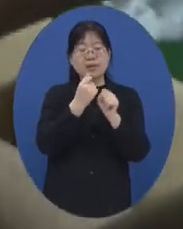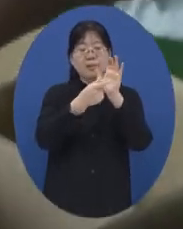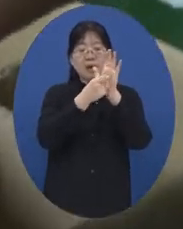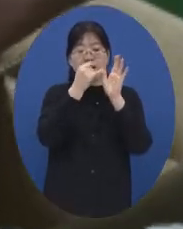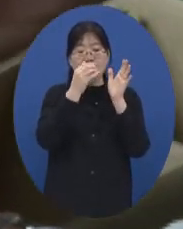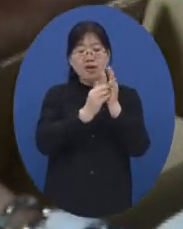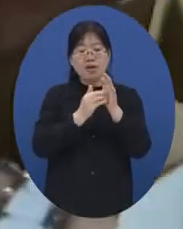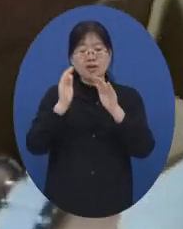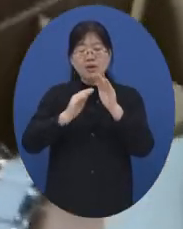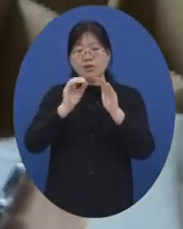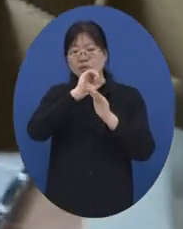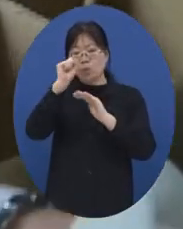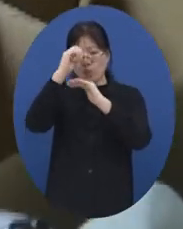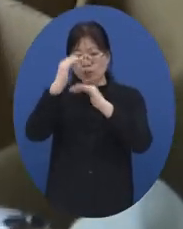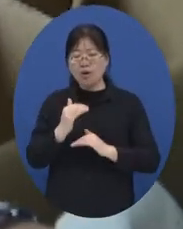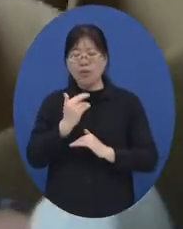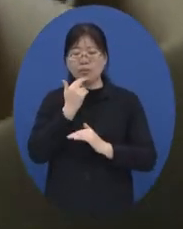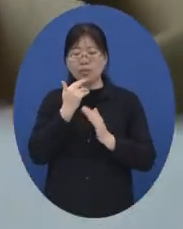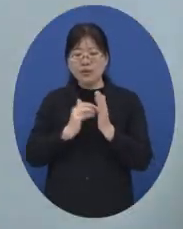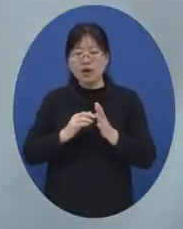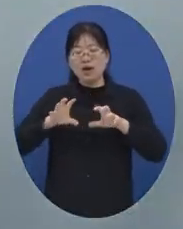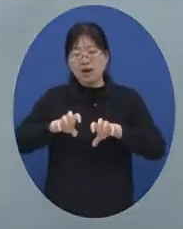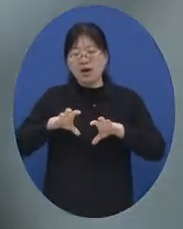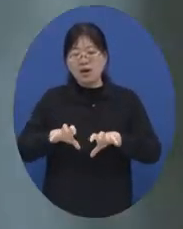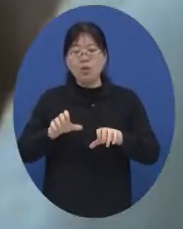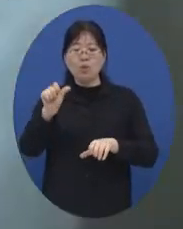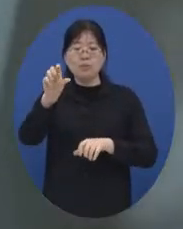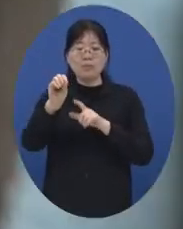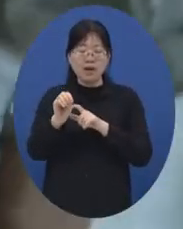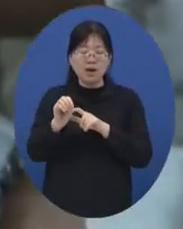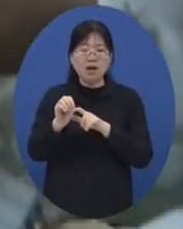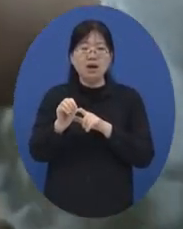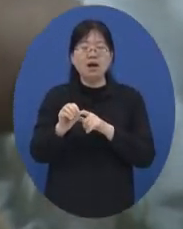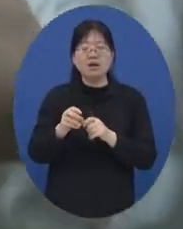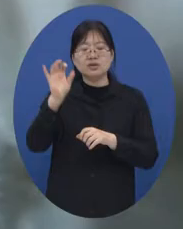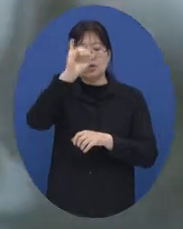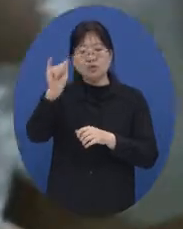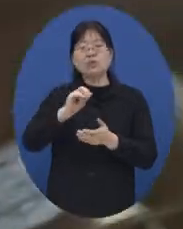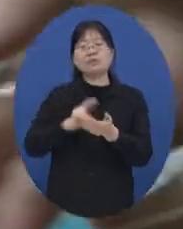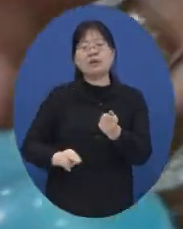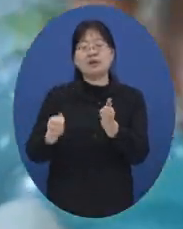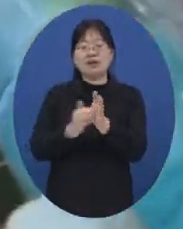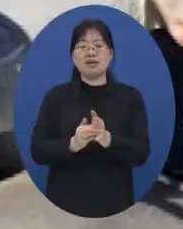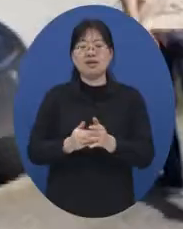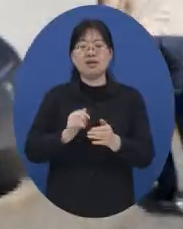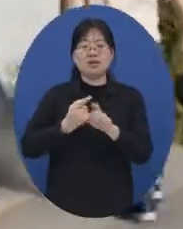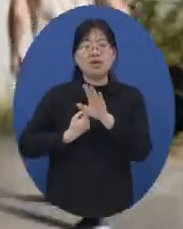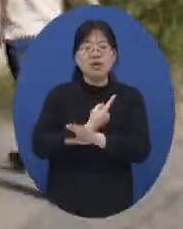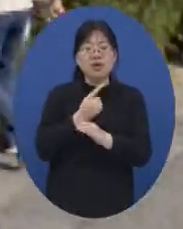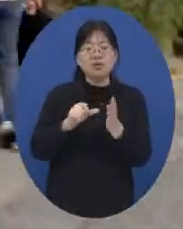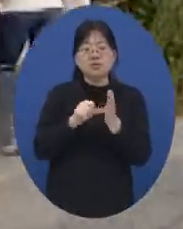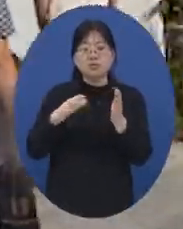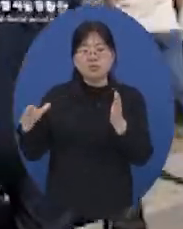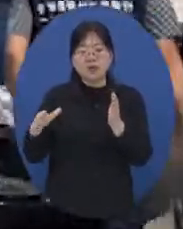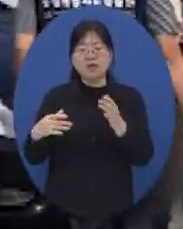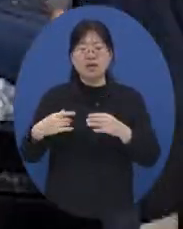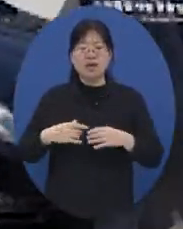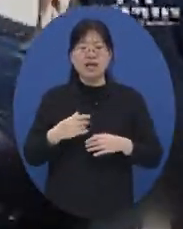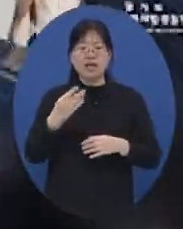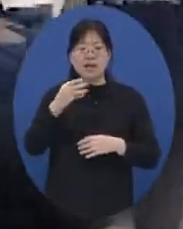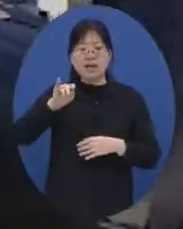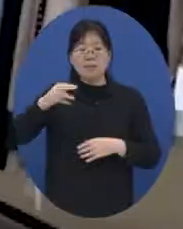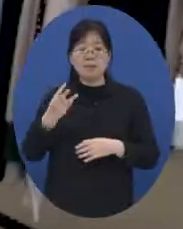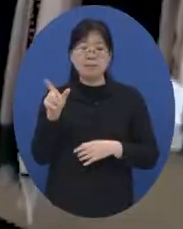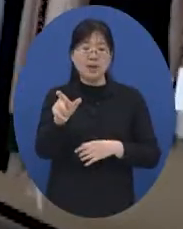내놨습니다. 정식 통관 절차를 거치지 않은 마사지 젤 5만여 개는 전국으로 팔려나갔습니다. 이 밖에 유명 명품